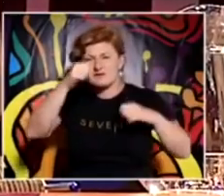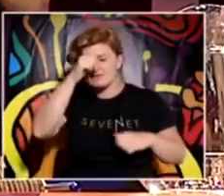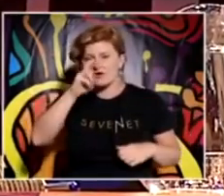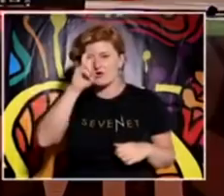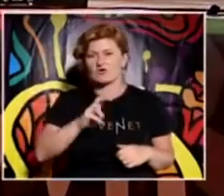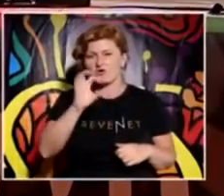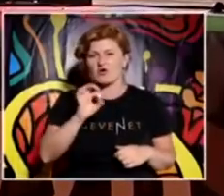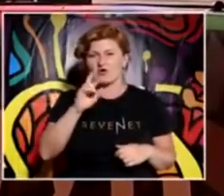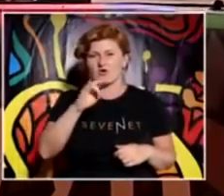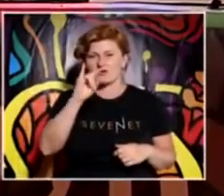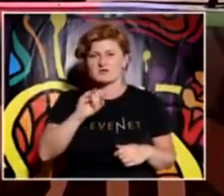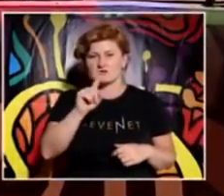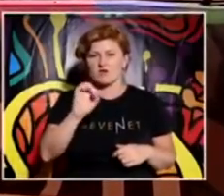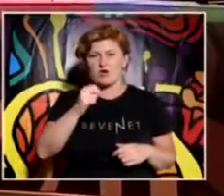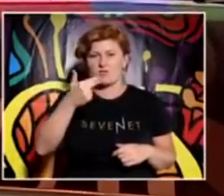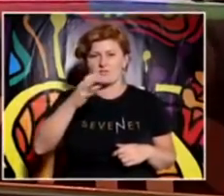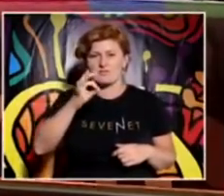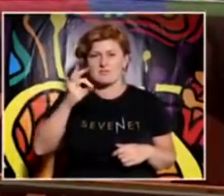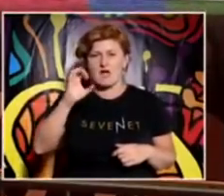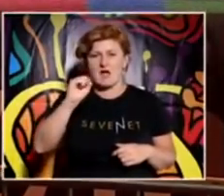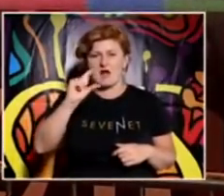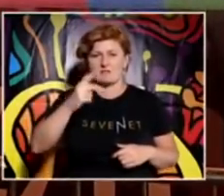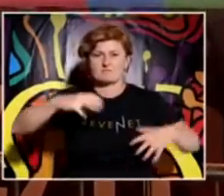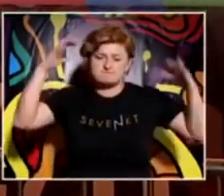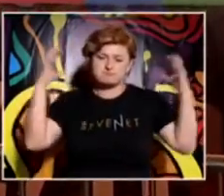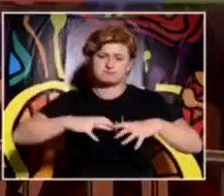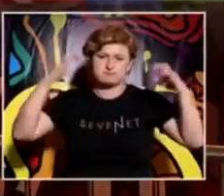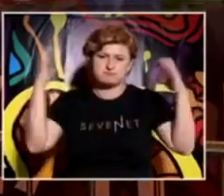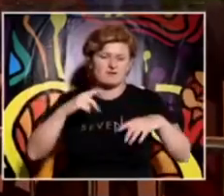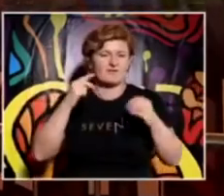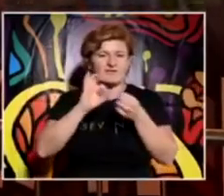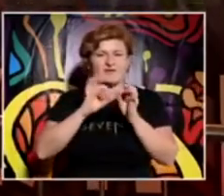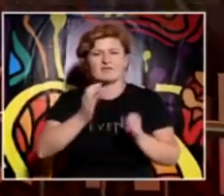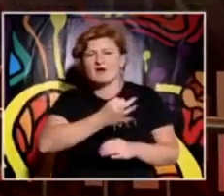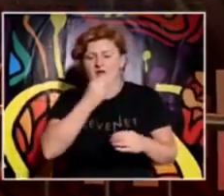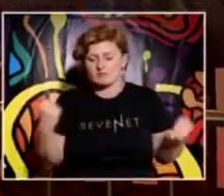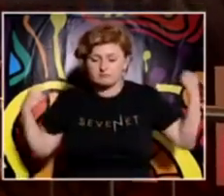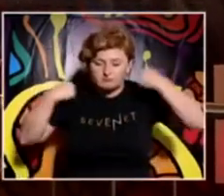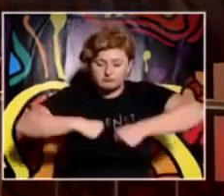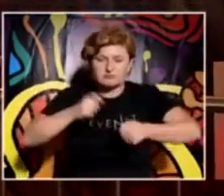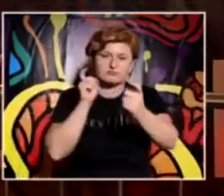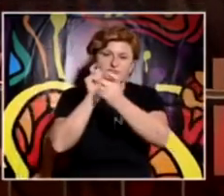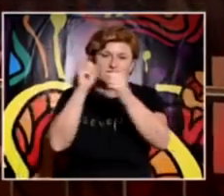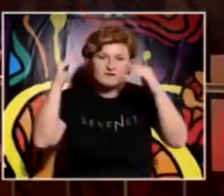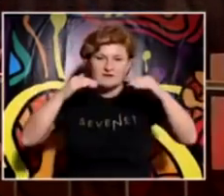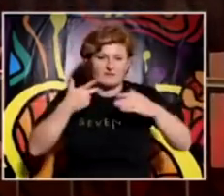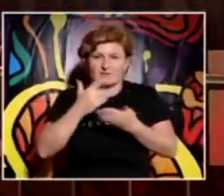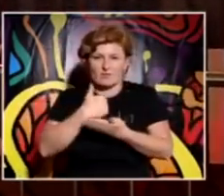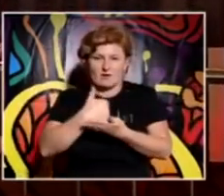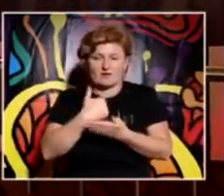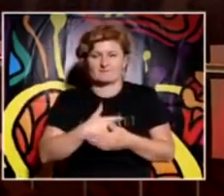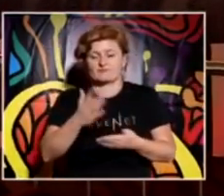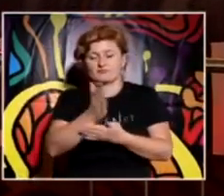góry, to jeszcze poziomo od dołu, więc nawet najlepsze peleryny nie dawały tutaj rady. Próbowaliśmy część rzeczy wysuszyć